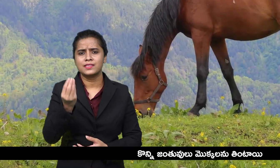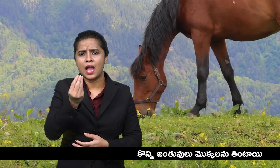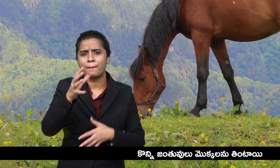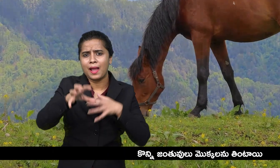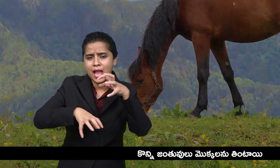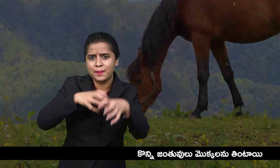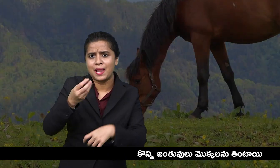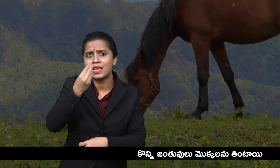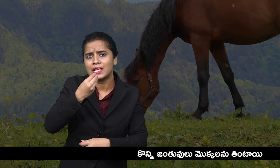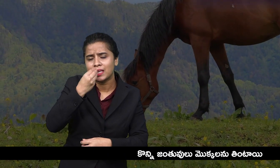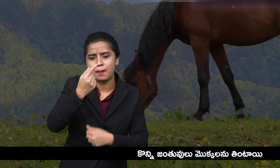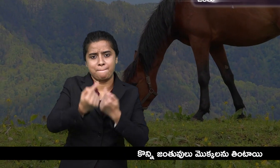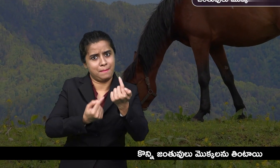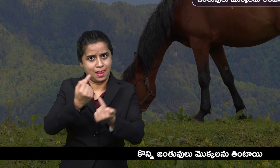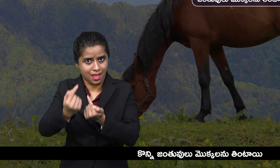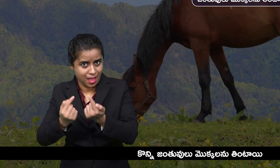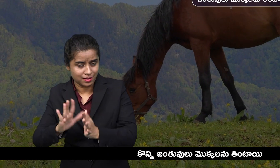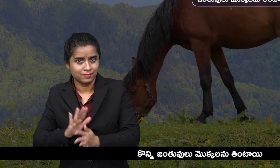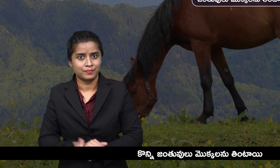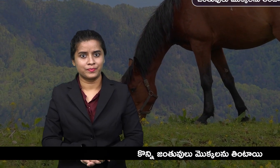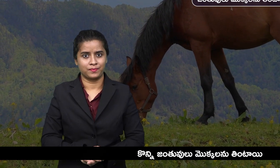కొన్ని జంతువులు మొక్కల్ని తింటాయి.